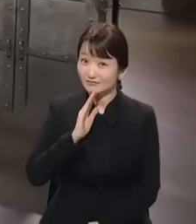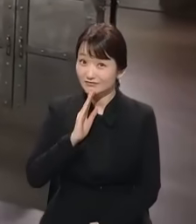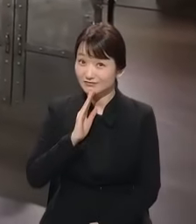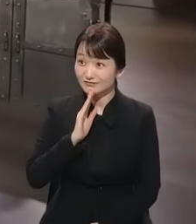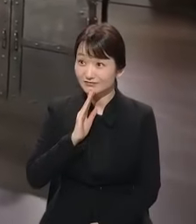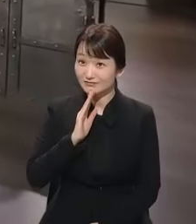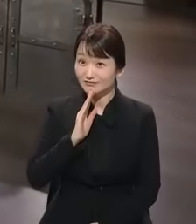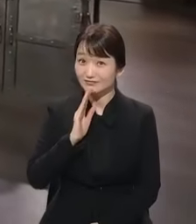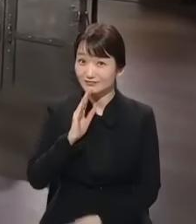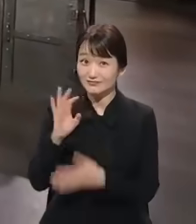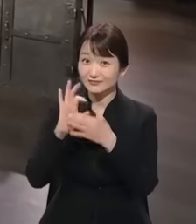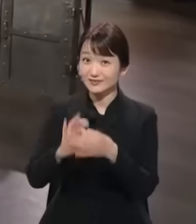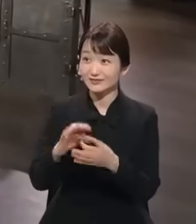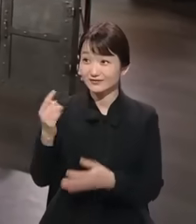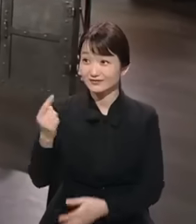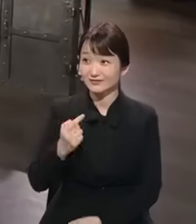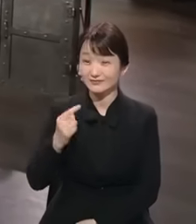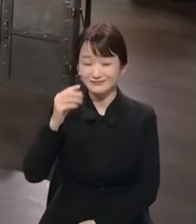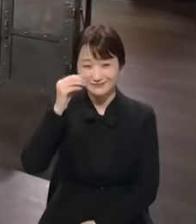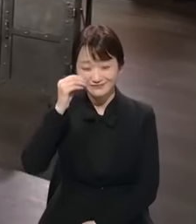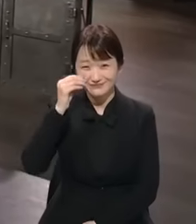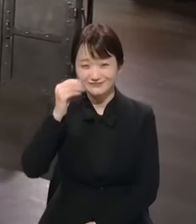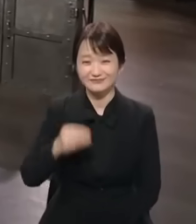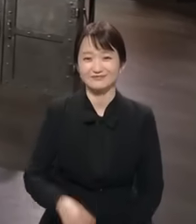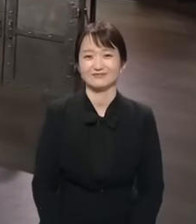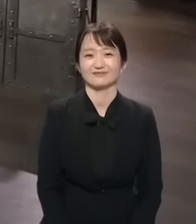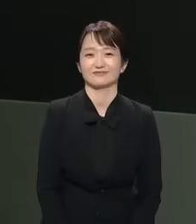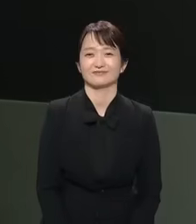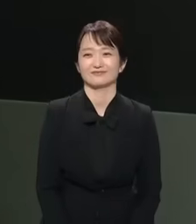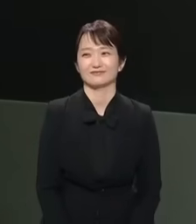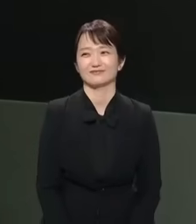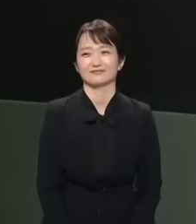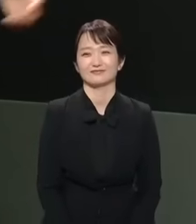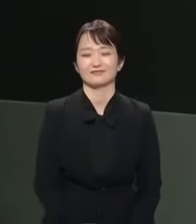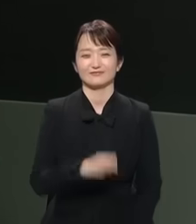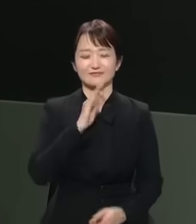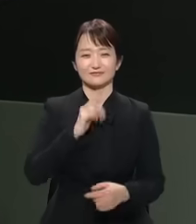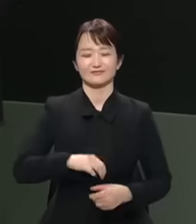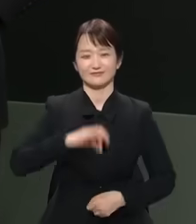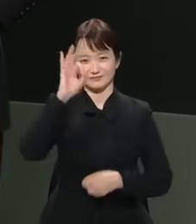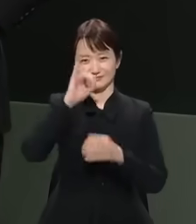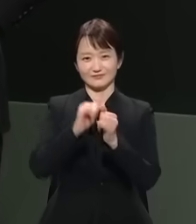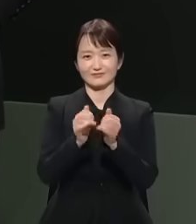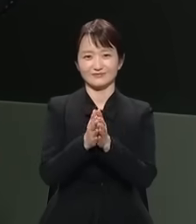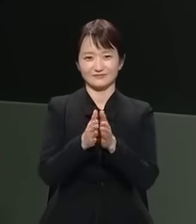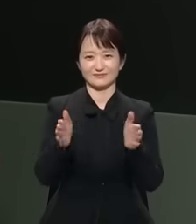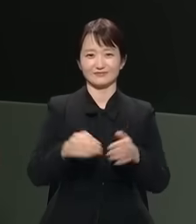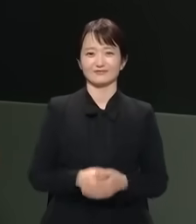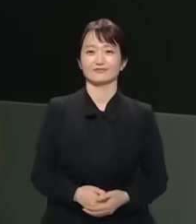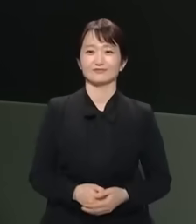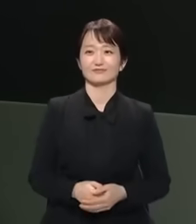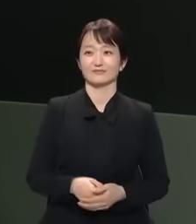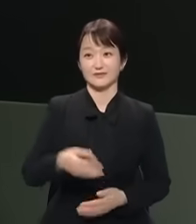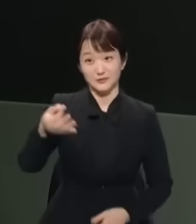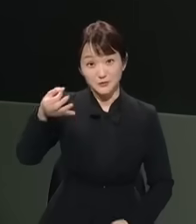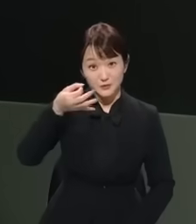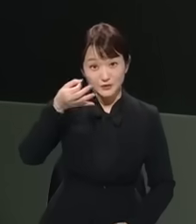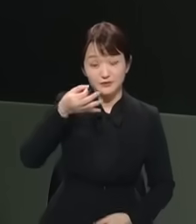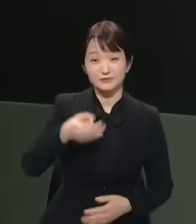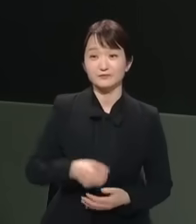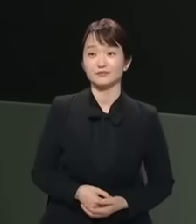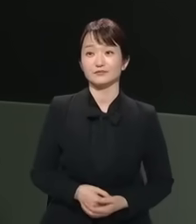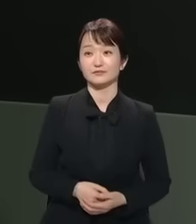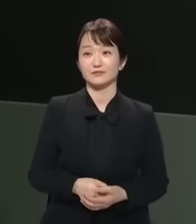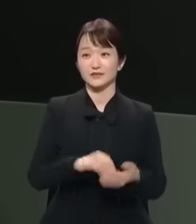진짜 계속 나오시겠다고요? 네, 죽을 줄 알았습니다. 아, 그렇습니다. 자, 진실 추적자 사건 반장 시작합니다. 이거 한번 보시죠.